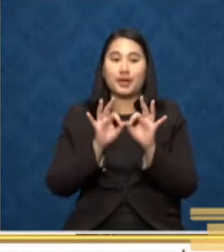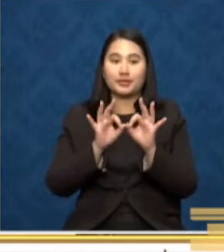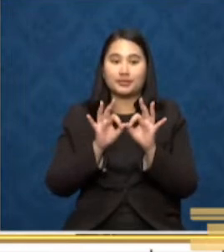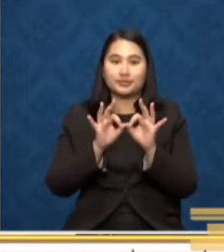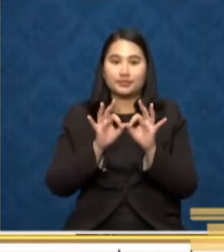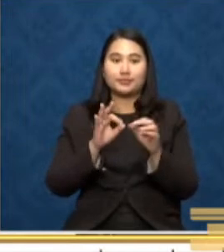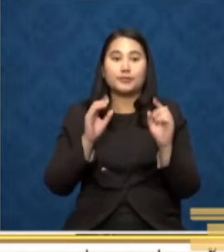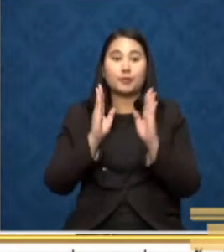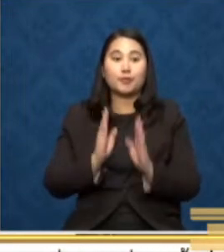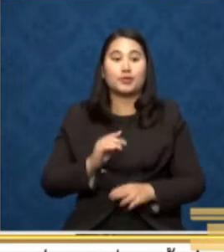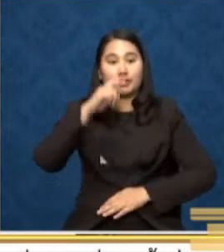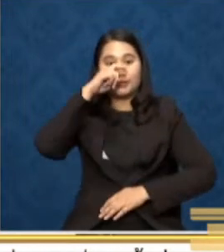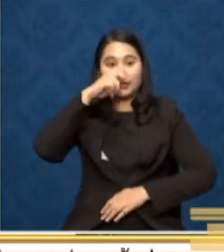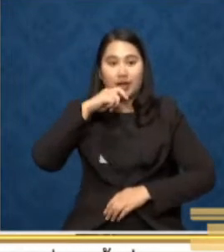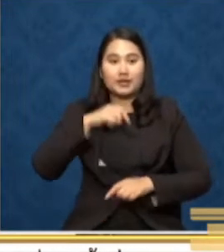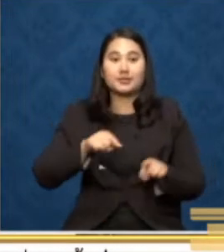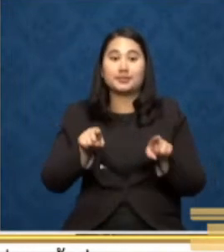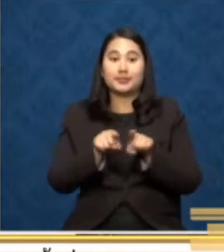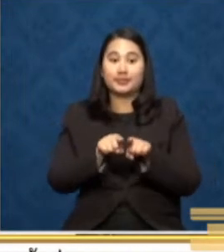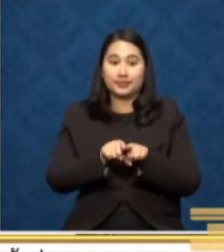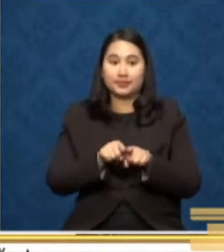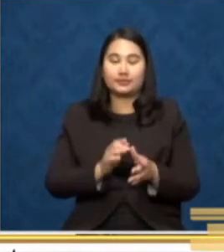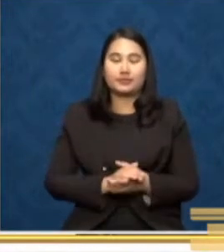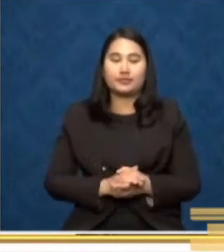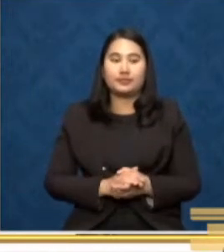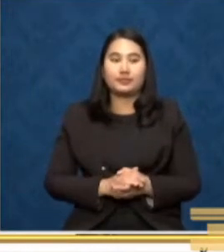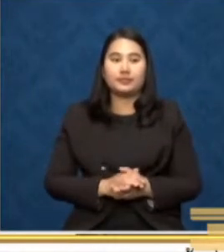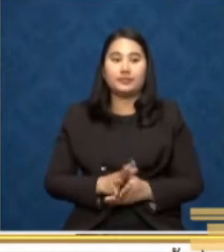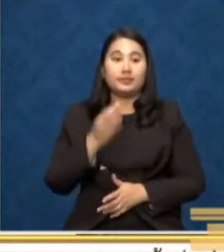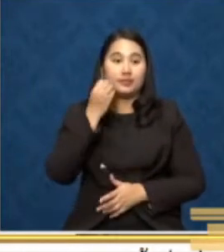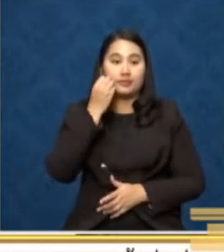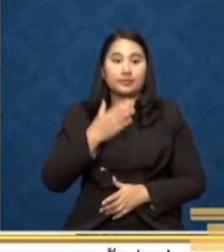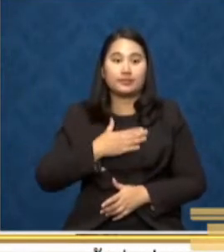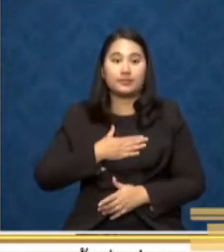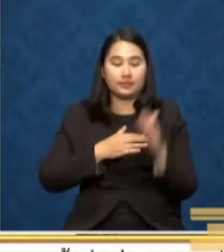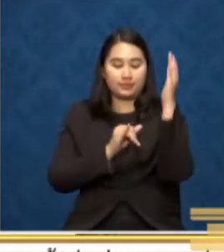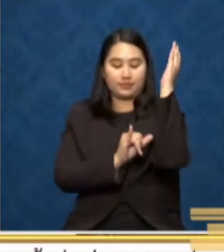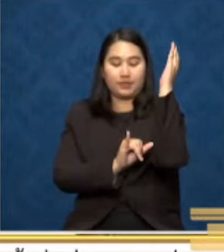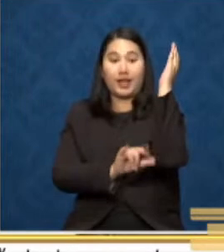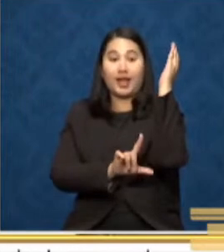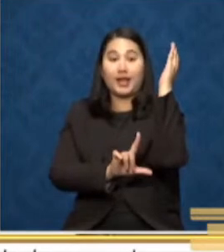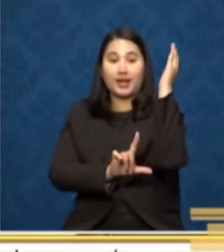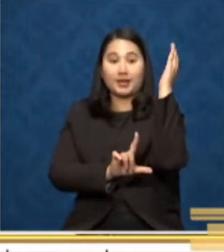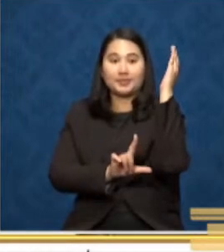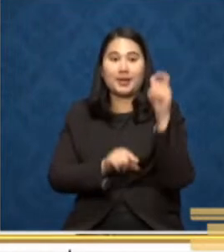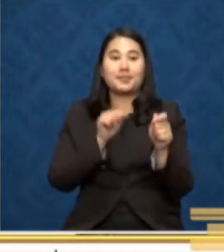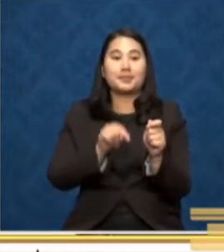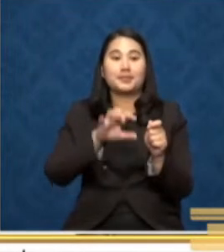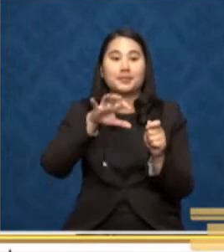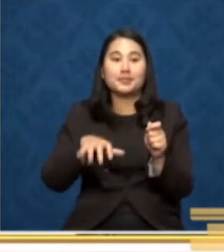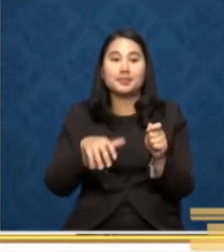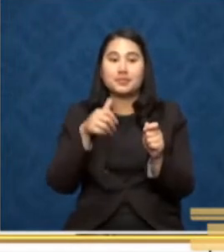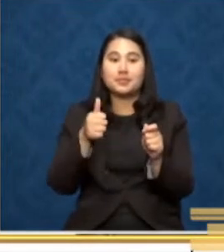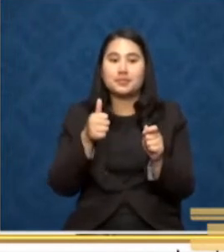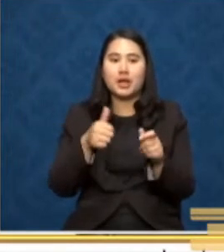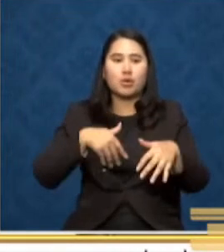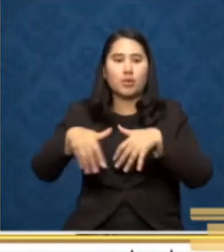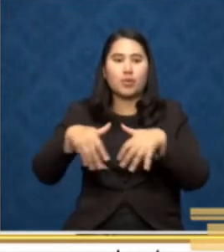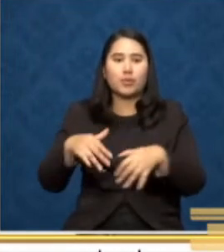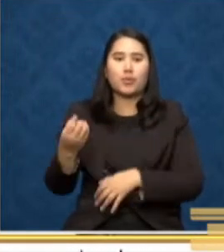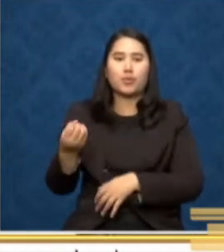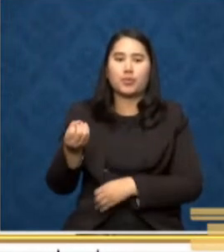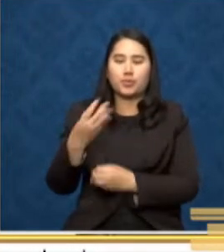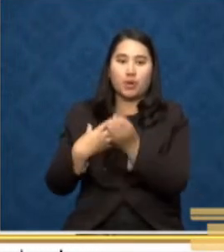ครับผมเองอยู่ในเขตจังหวัดยะลาในเขตเมืองครับท่านประธานครับวันนี้ภาคเอกชนก็บ่นมาหลายเรื่องครับโดยเฉพาะอย่